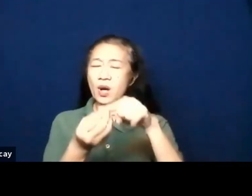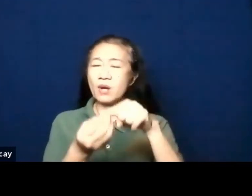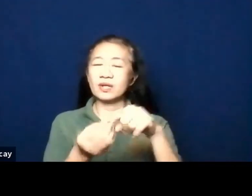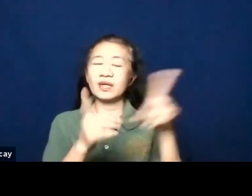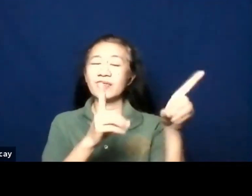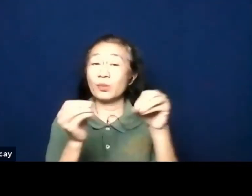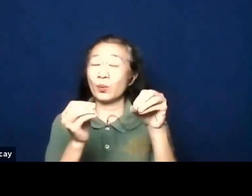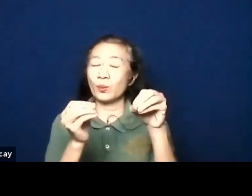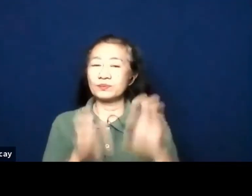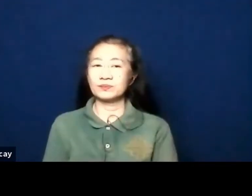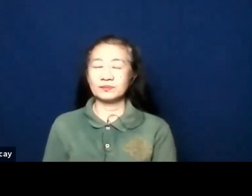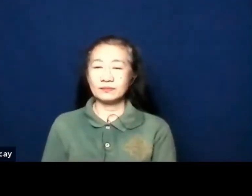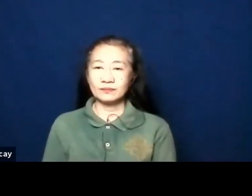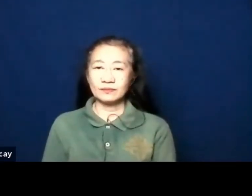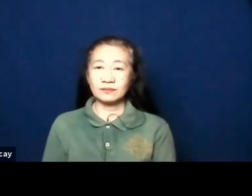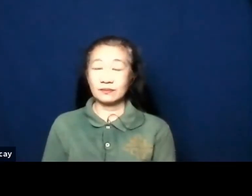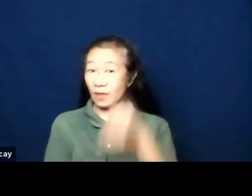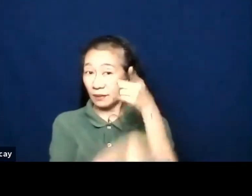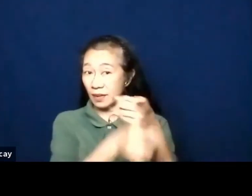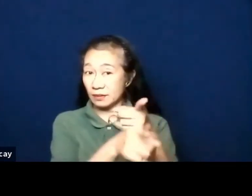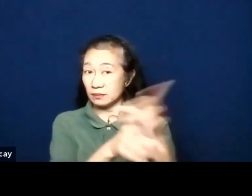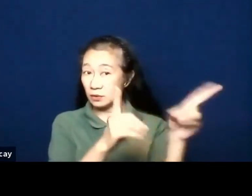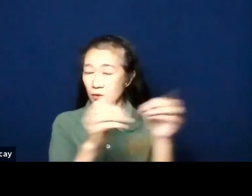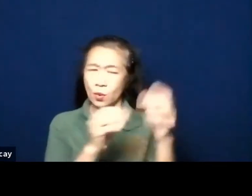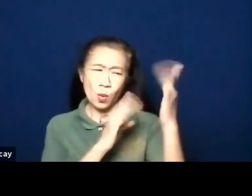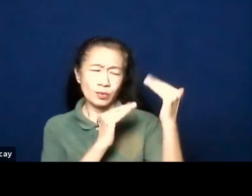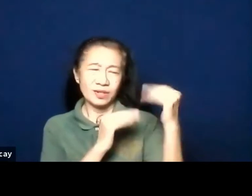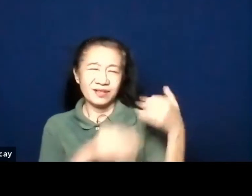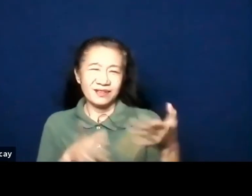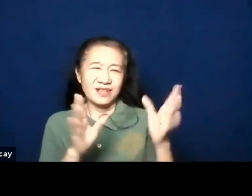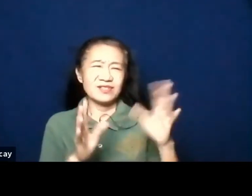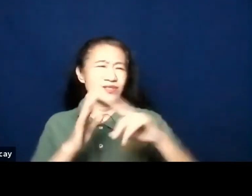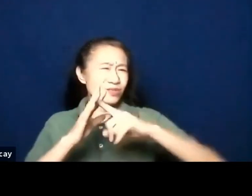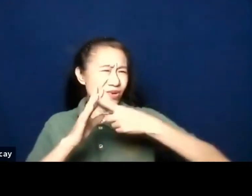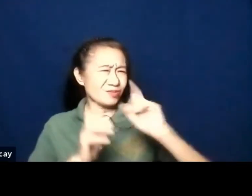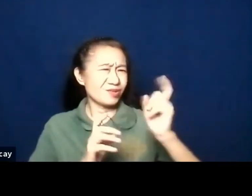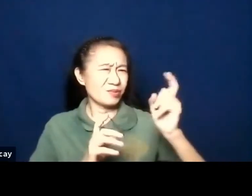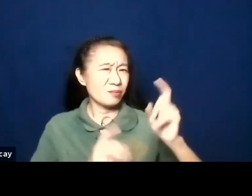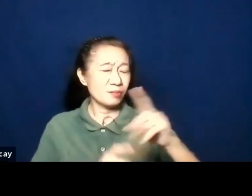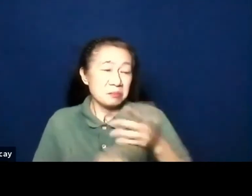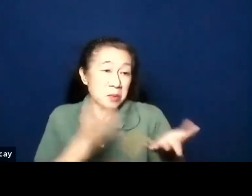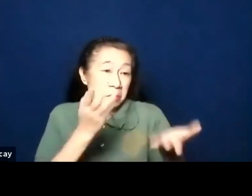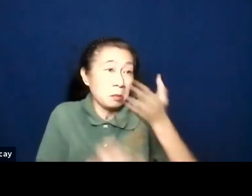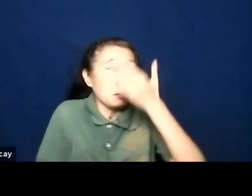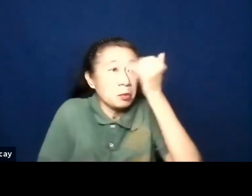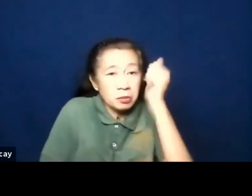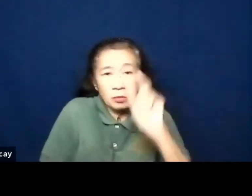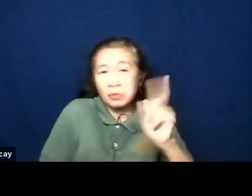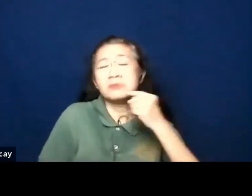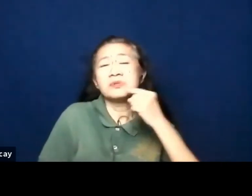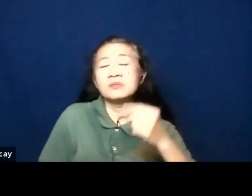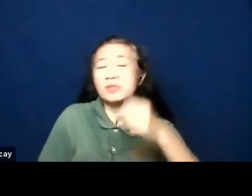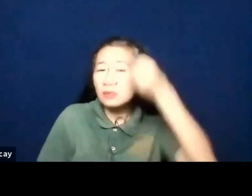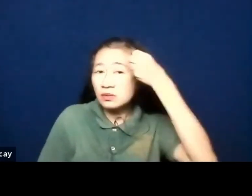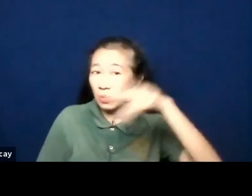isagawa. No? Isagawa. Sana magsimula tayo kaagad. Kasi baka makalimutan na natin yung sinabi ni Sir